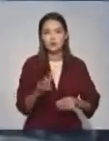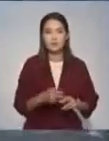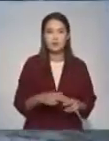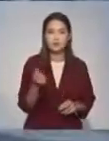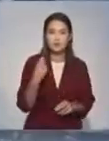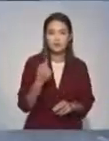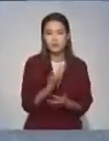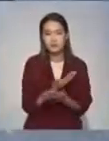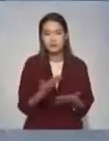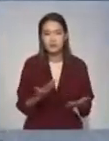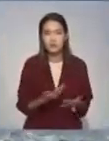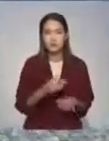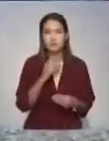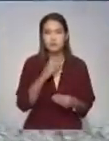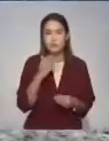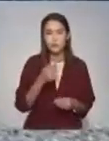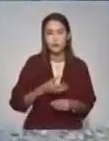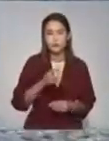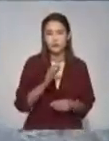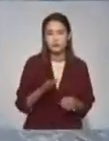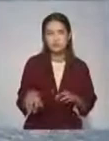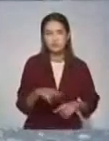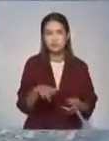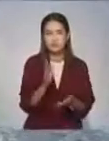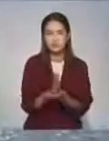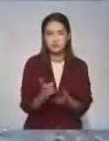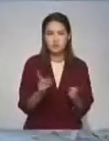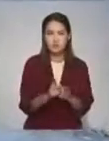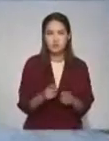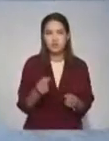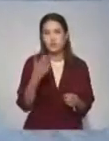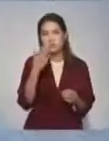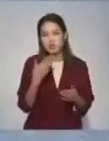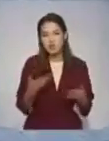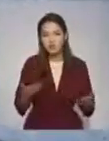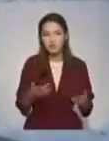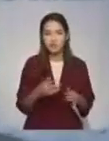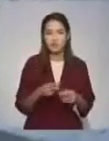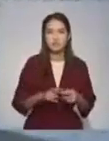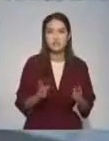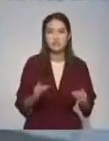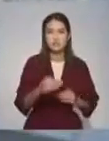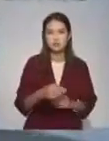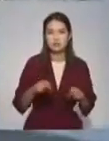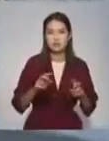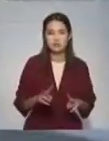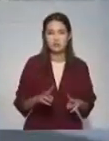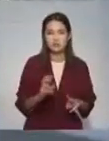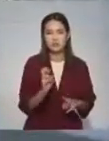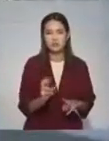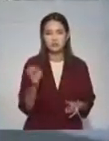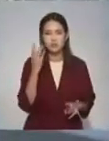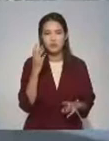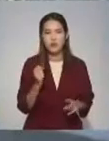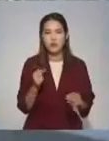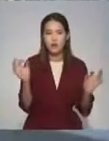ішімдікке сылқия тойған азаматтар кезіп жүрет. Жаз бойы мынадай қораптан төсеніш жасап, түнеп шығады.